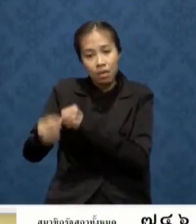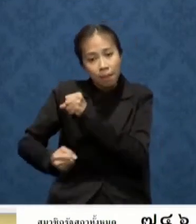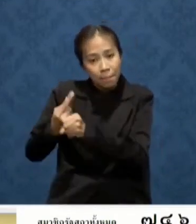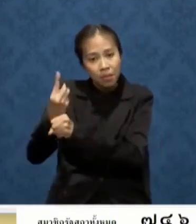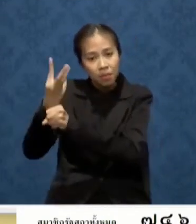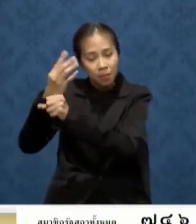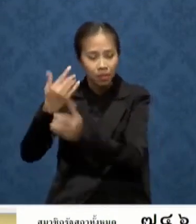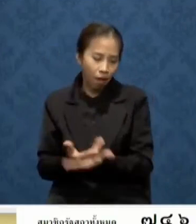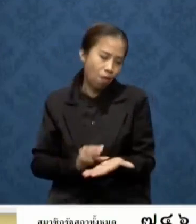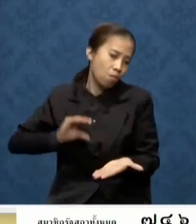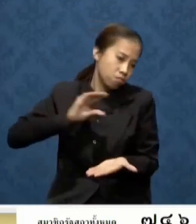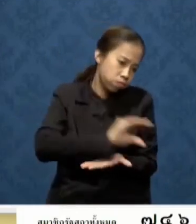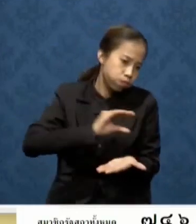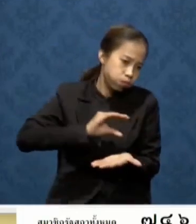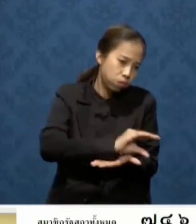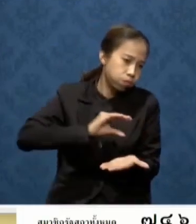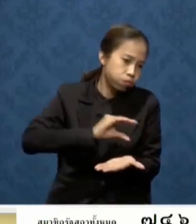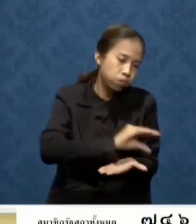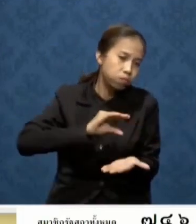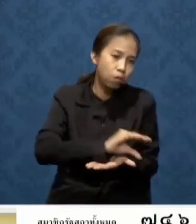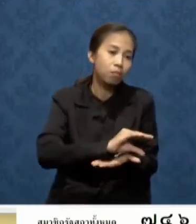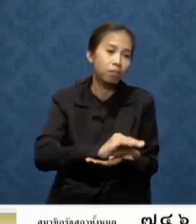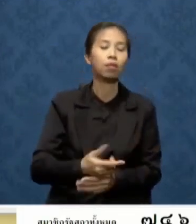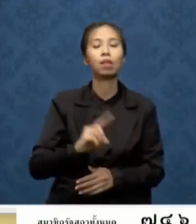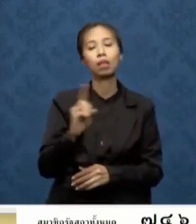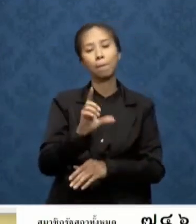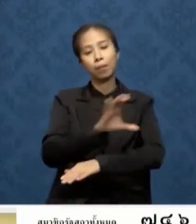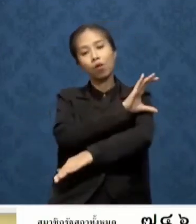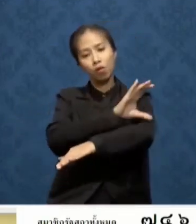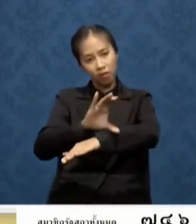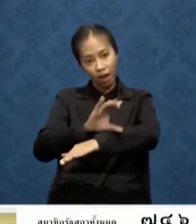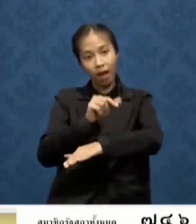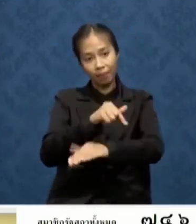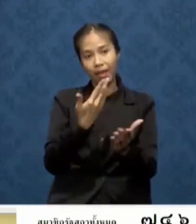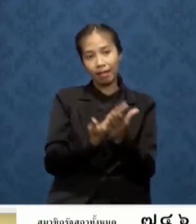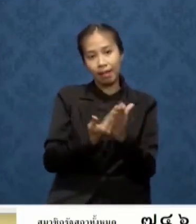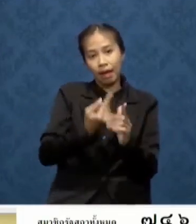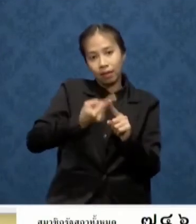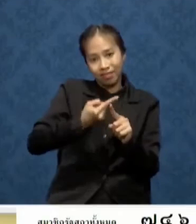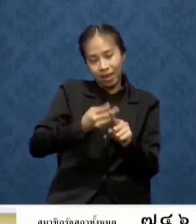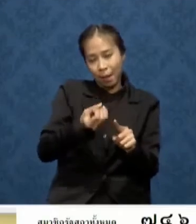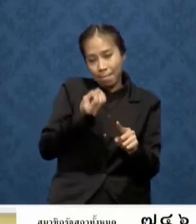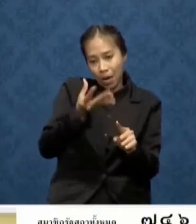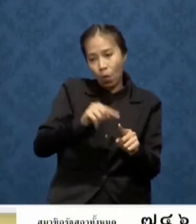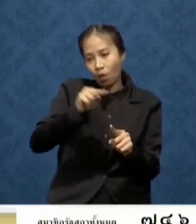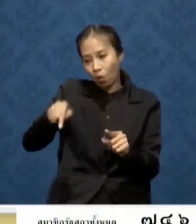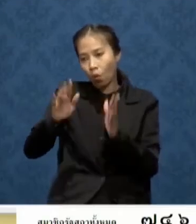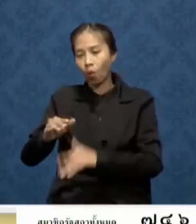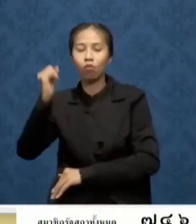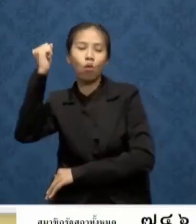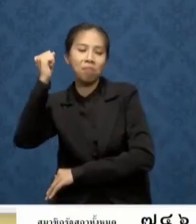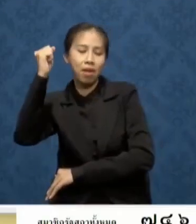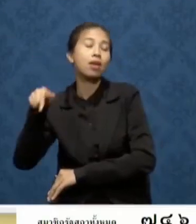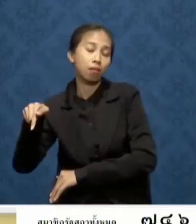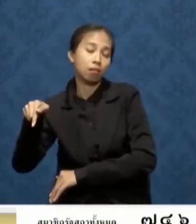ชนชนกลางระดับบนอย่ลมนะครับว่ากลมผู้ใช้รไฟ้ามีค่าเฉลยรายได้สูงกวากลมผู้ใช้รถเมมา